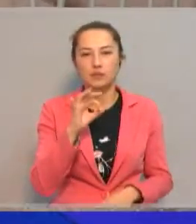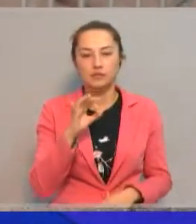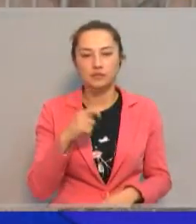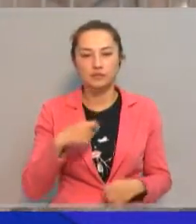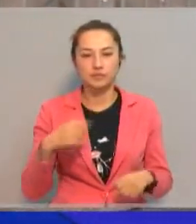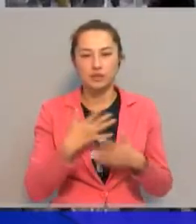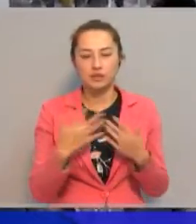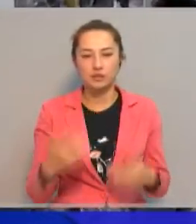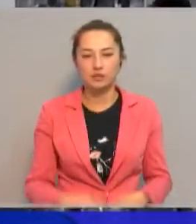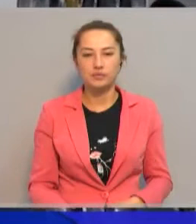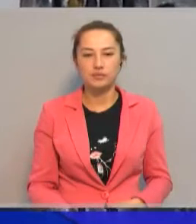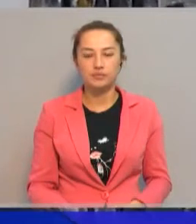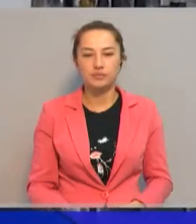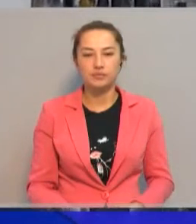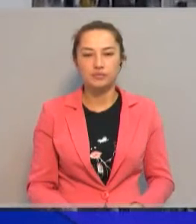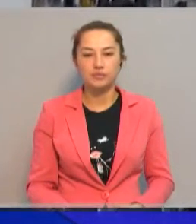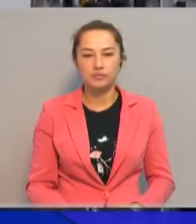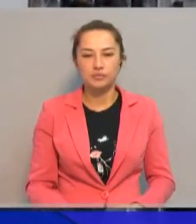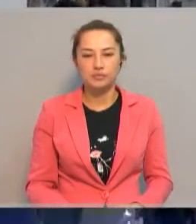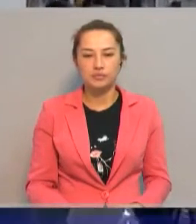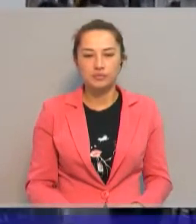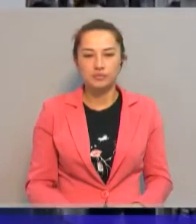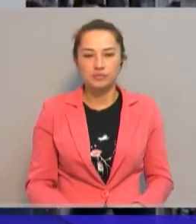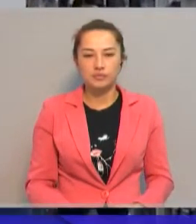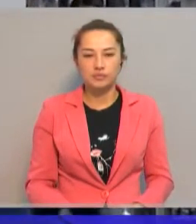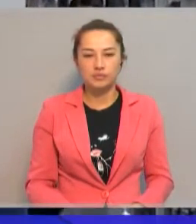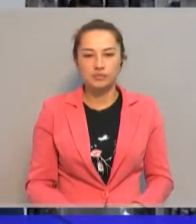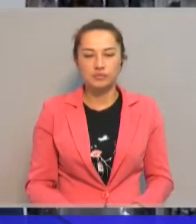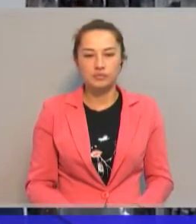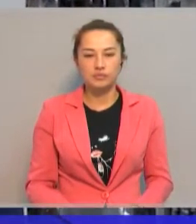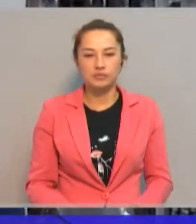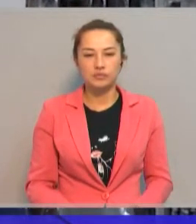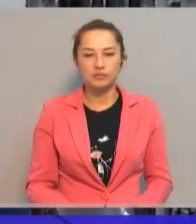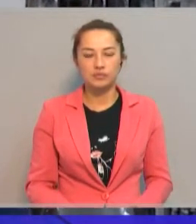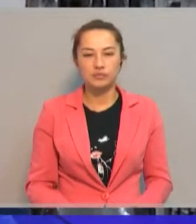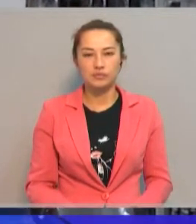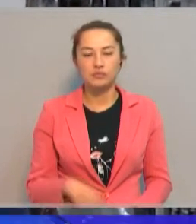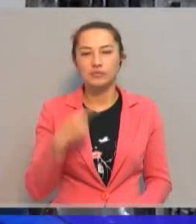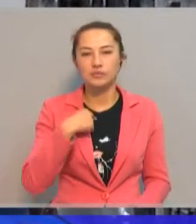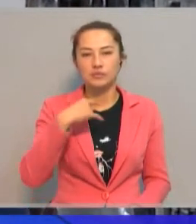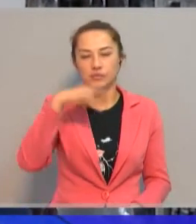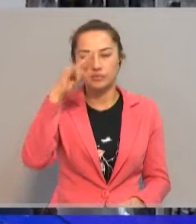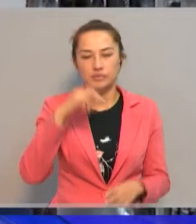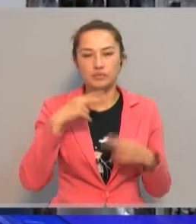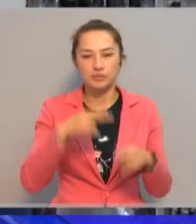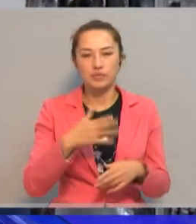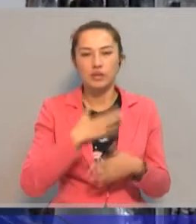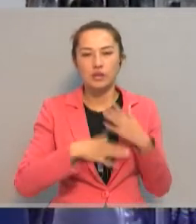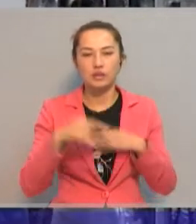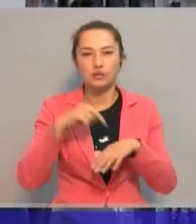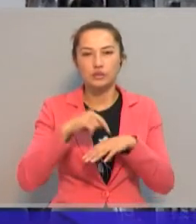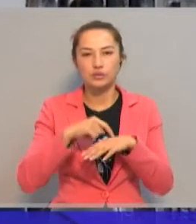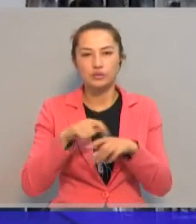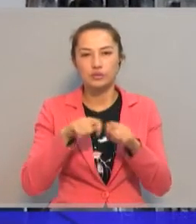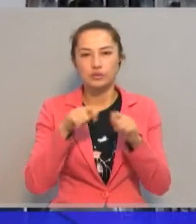топтамалары. Өнжерекле Гүлбану ханымлары бұл ашылыштарынан долайы тәбрік ediyorum. Мен Қазақстанға келгеніме өте қуаныштымын.